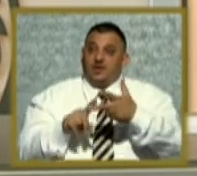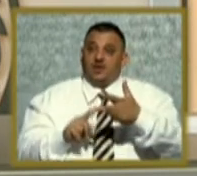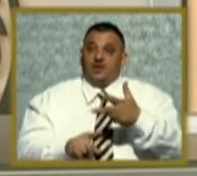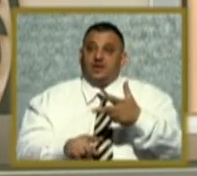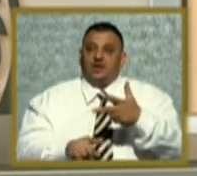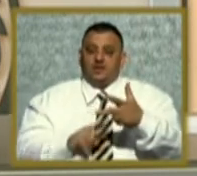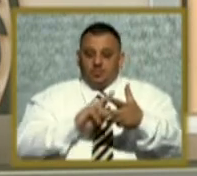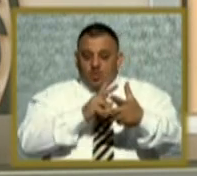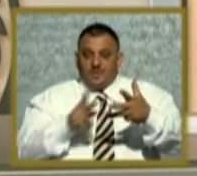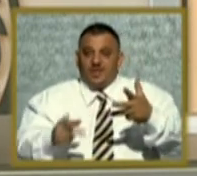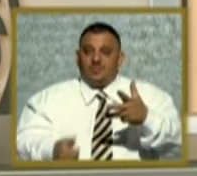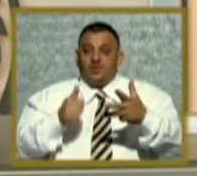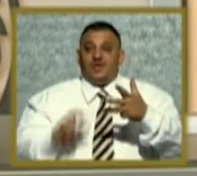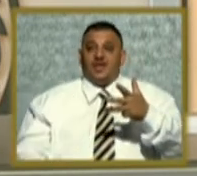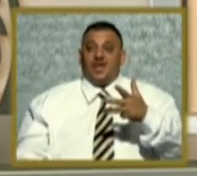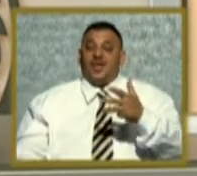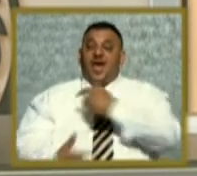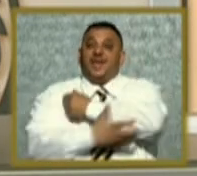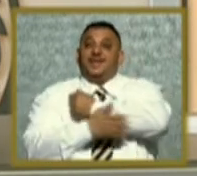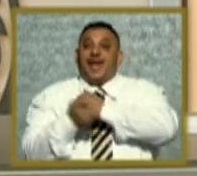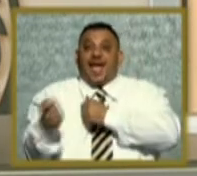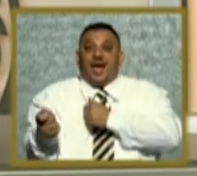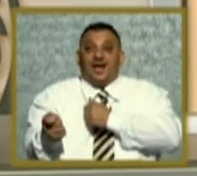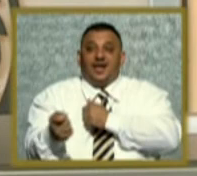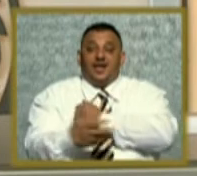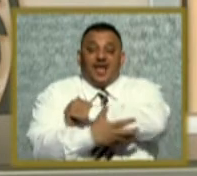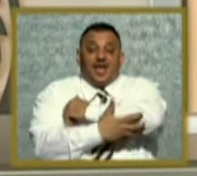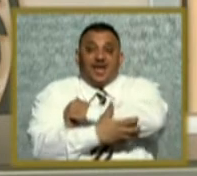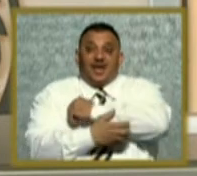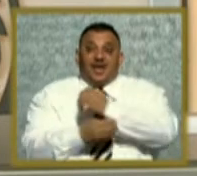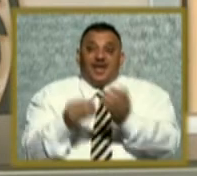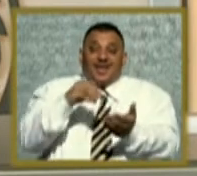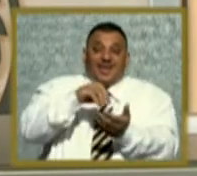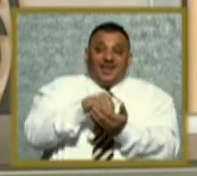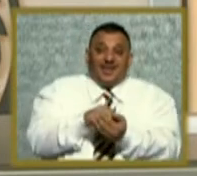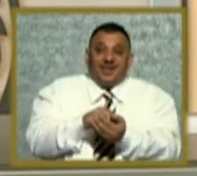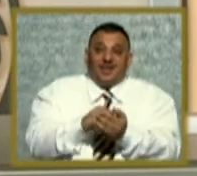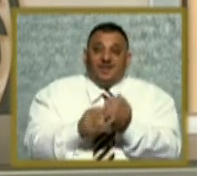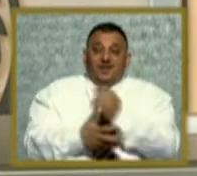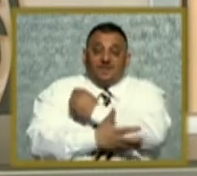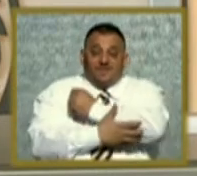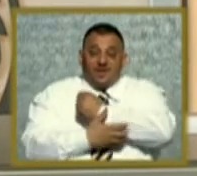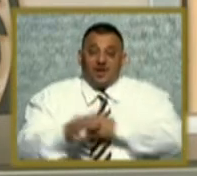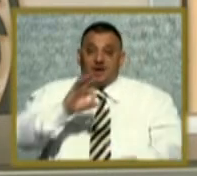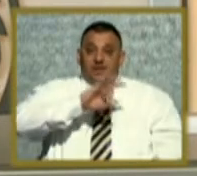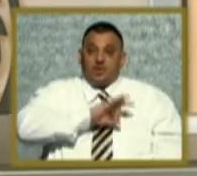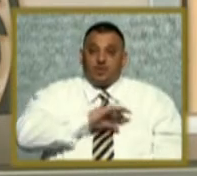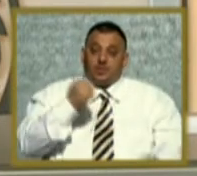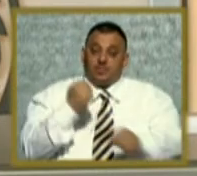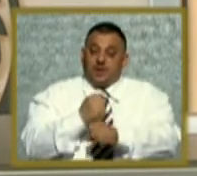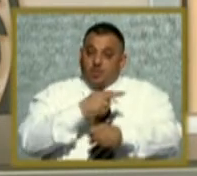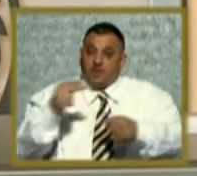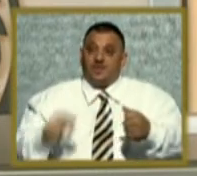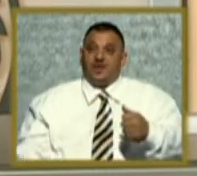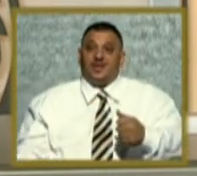الحول، وكذلك عروض التجارة. أما أيضا الأشخاص الذين يعطون للفقراء والمساكين والعاملين عليه إلى